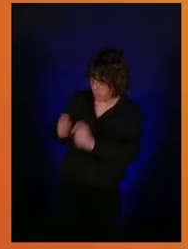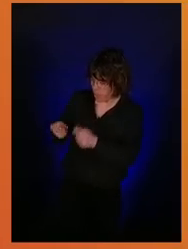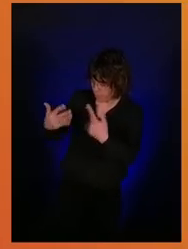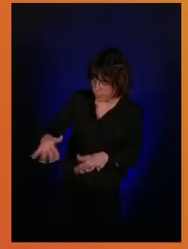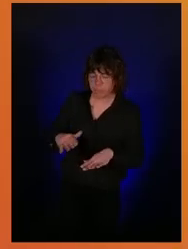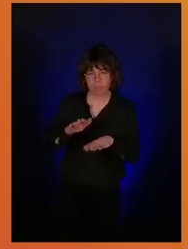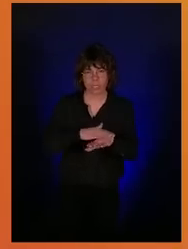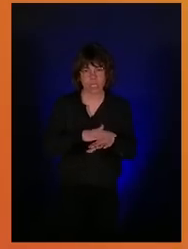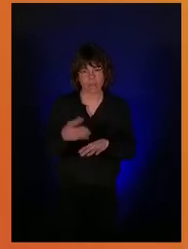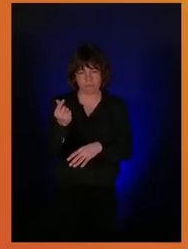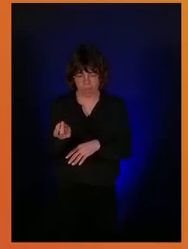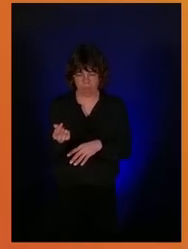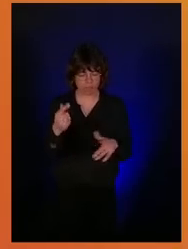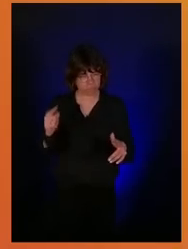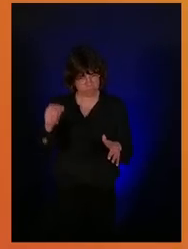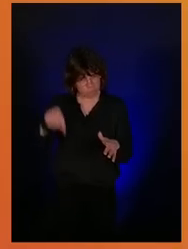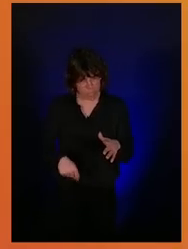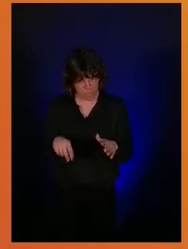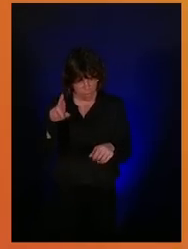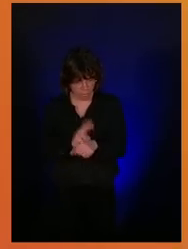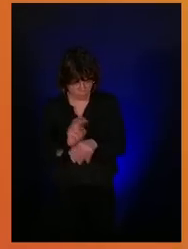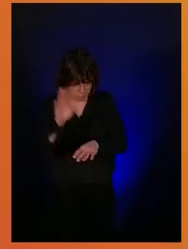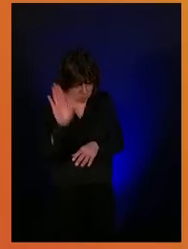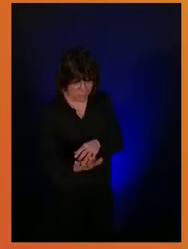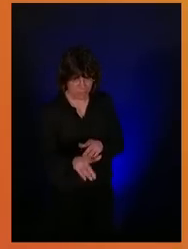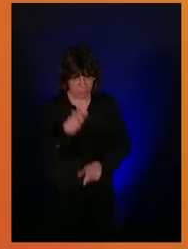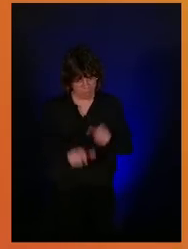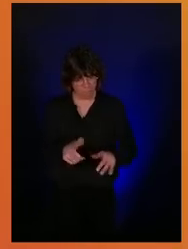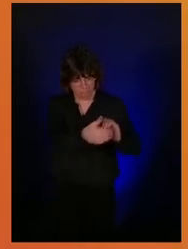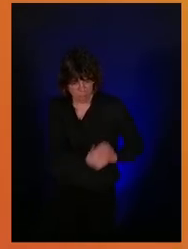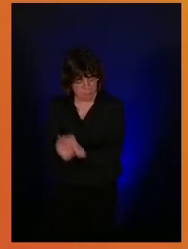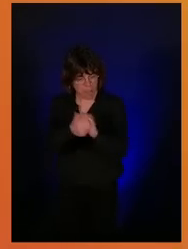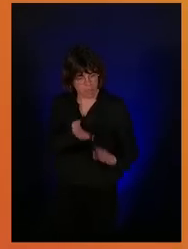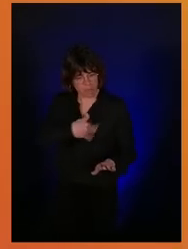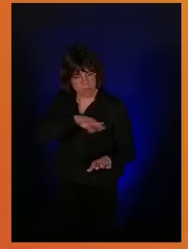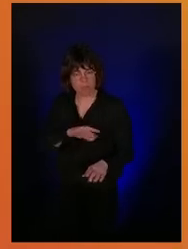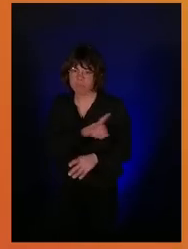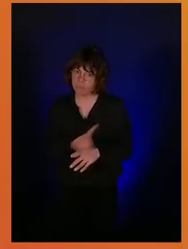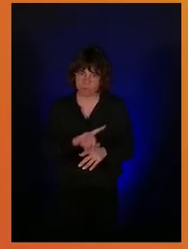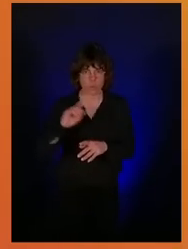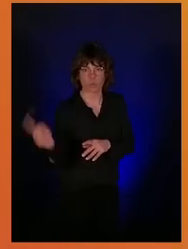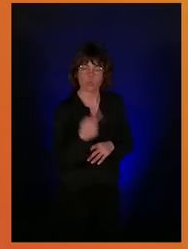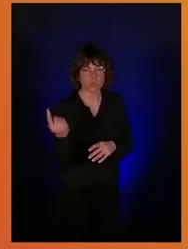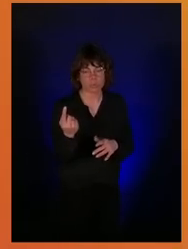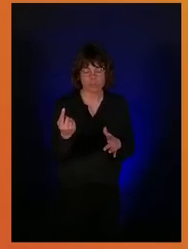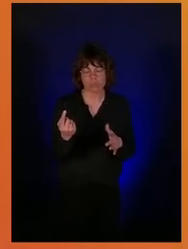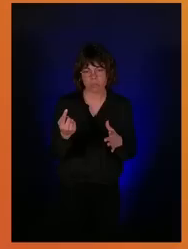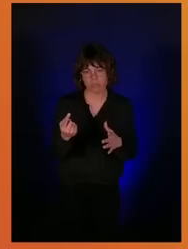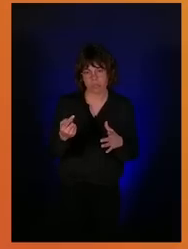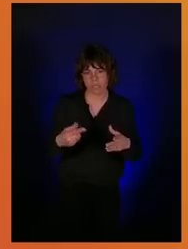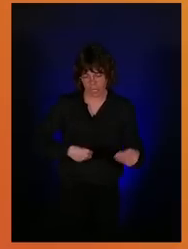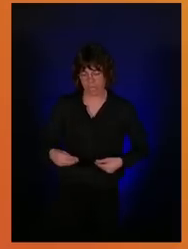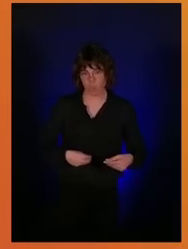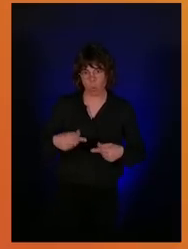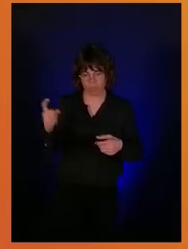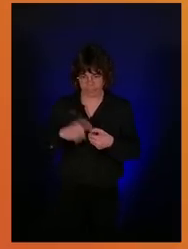politique financière ne doit pas être une question réservée aux camarades en responsabilité, mais une question portée par l'ensemble de nos directions syndicales.